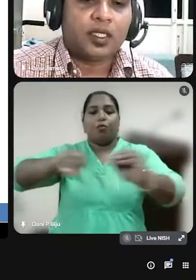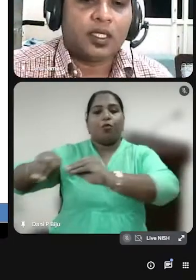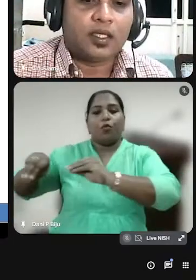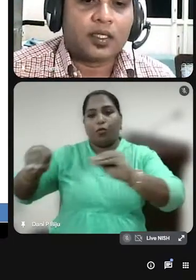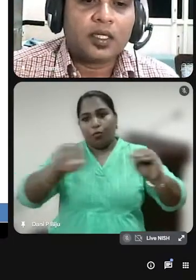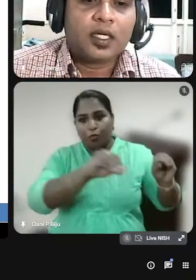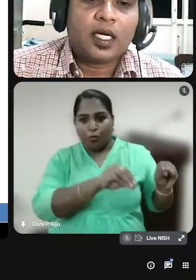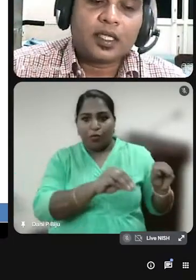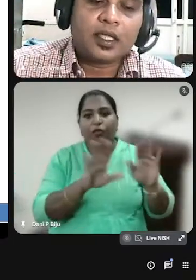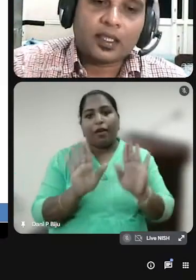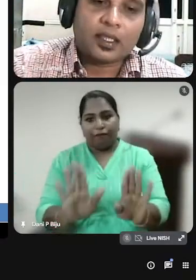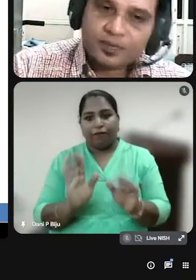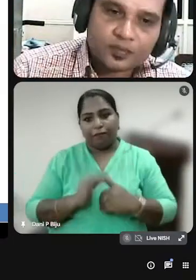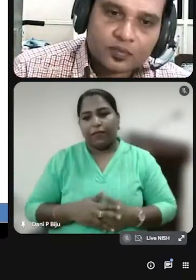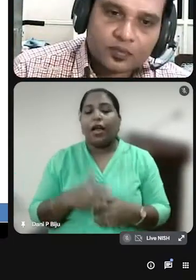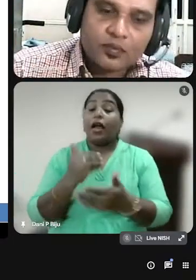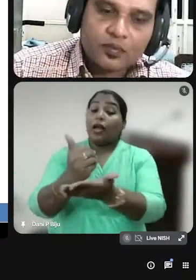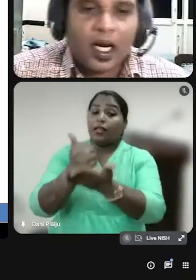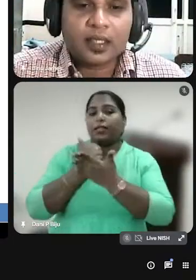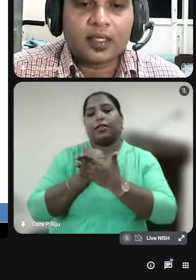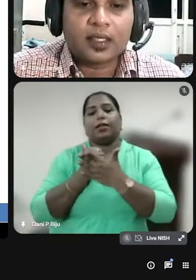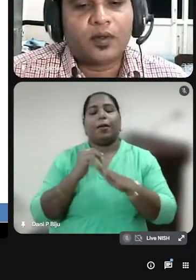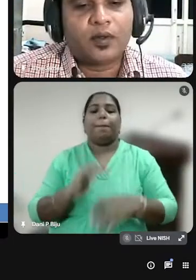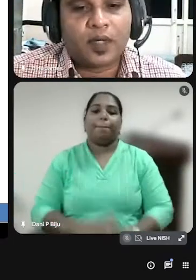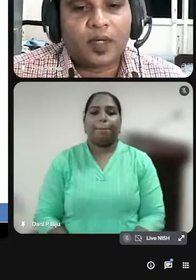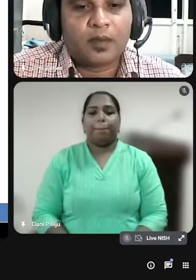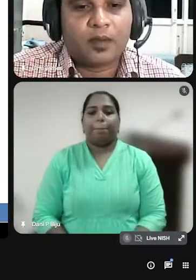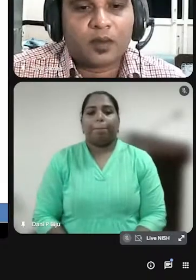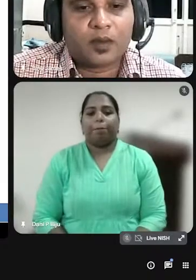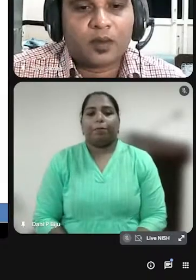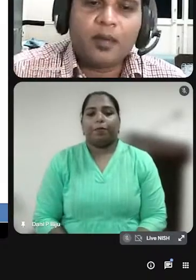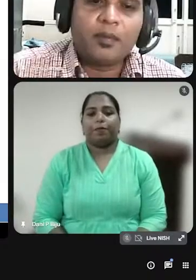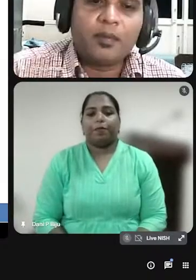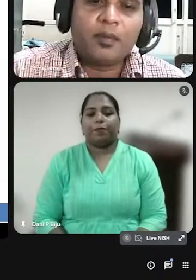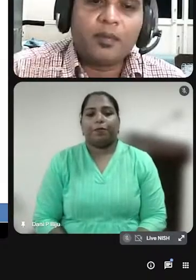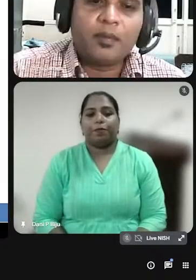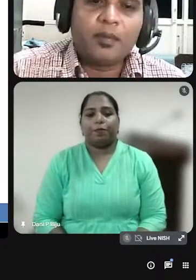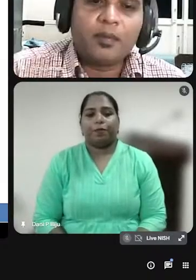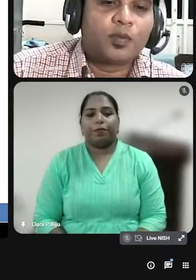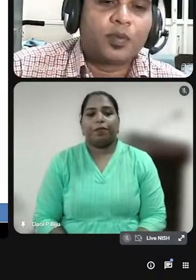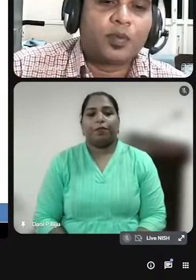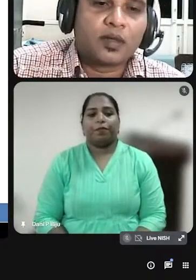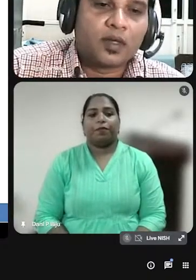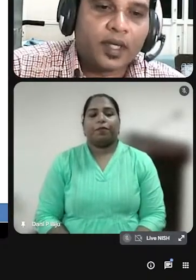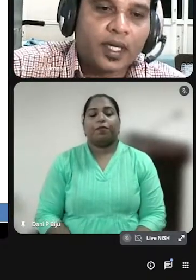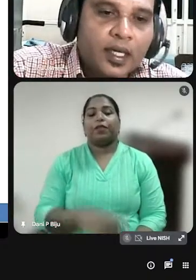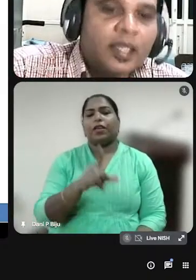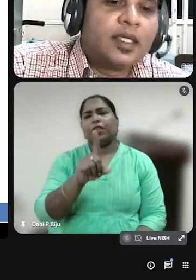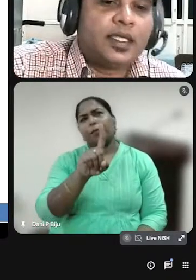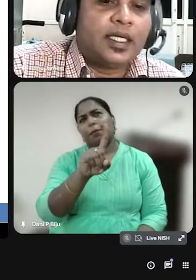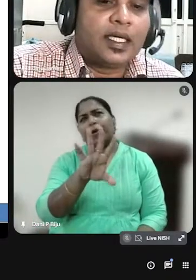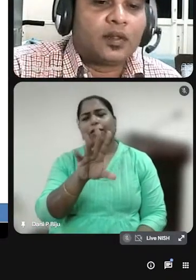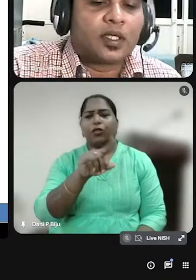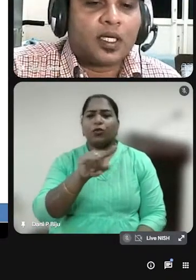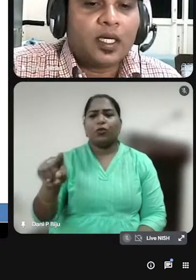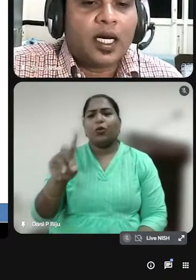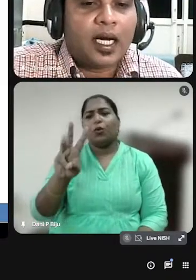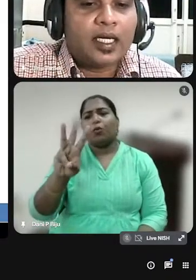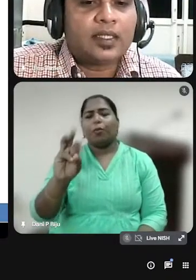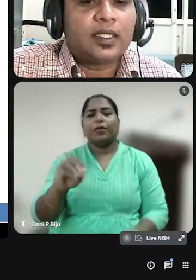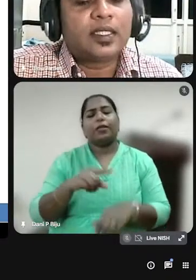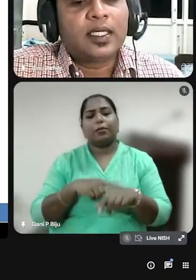വശത്തേക്ക് തിരിയുന്നത്. അതാണ് അടുത്ത ഒരു വ്യായാമം. എല്ലാം 15 മുതൽ 30 തവണ വരെ